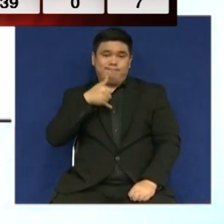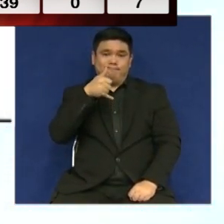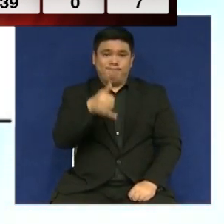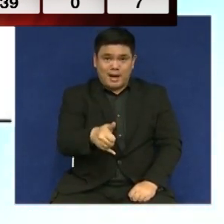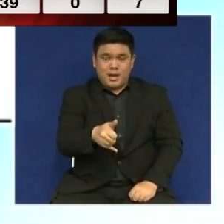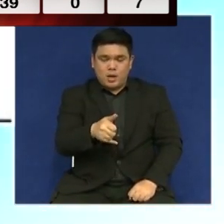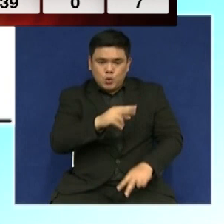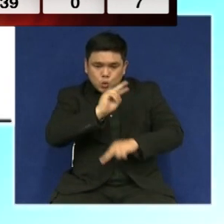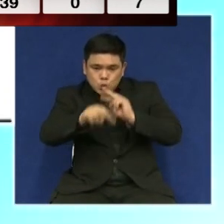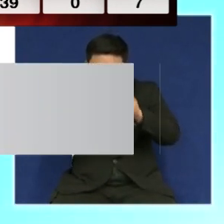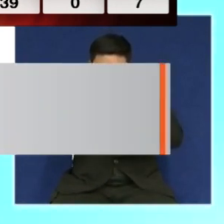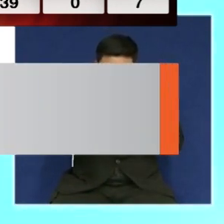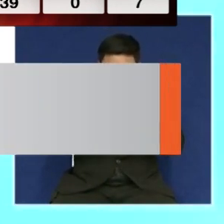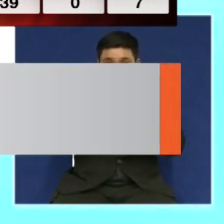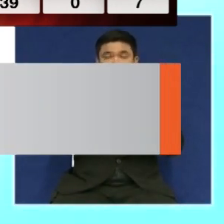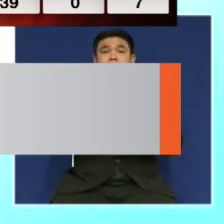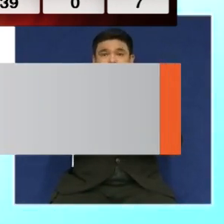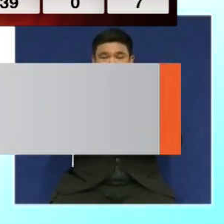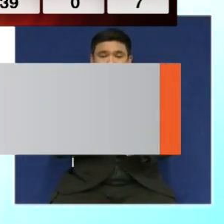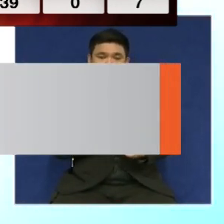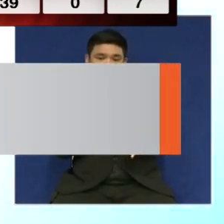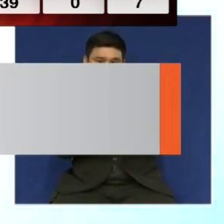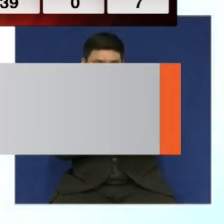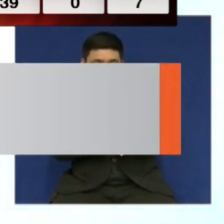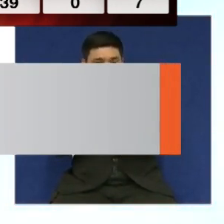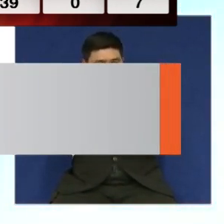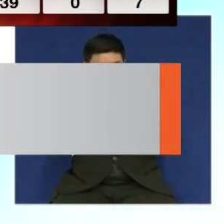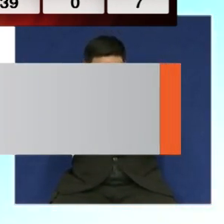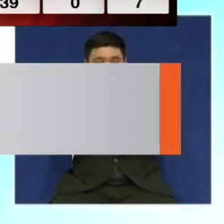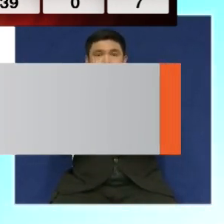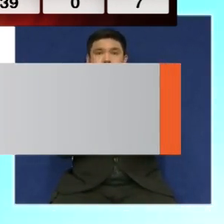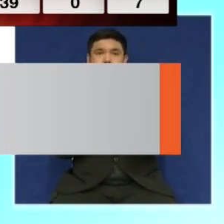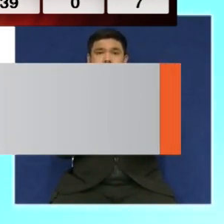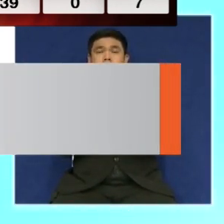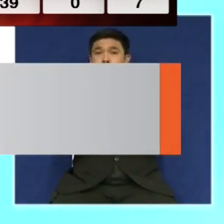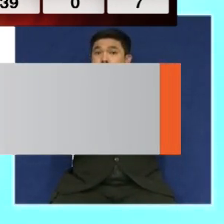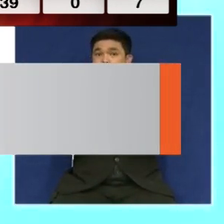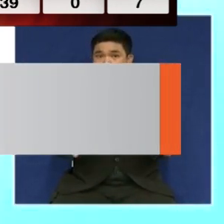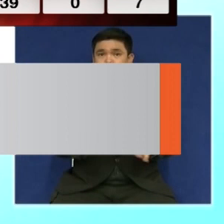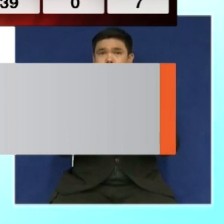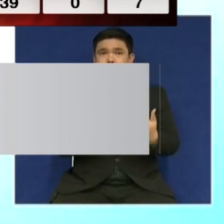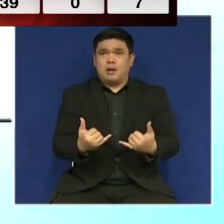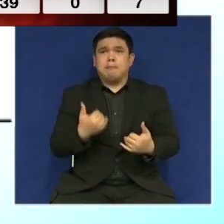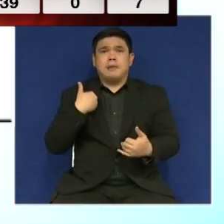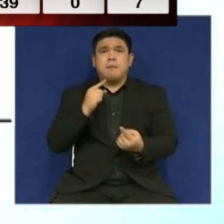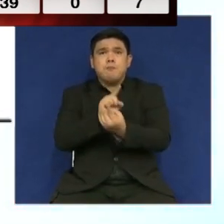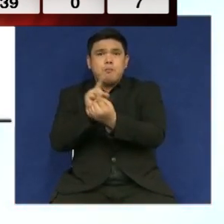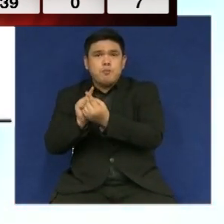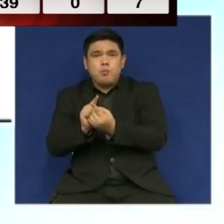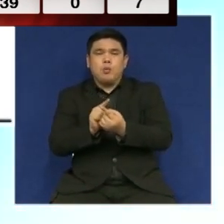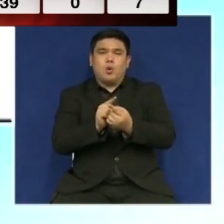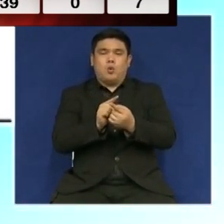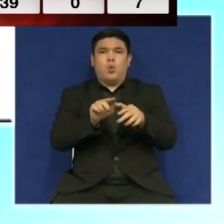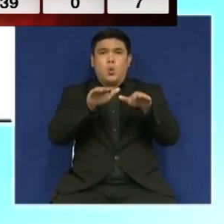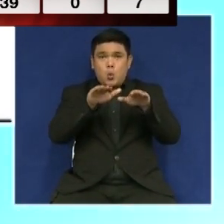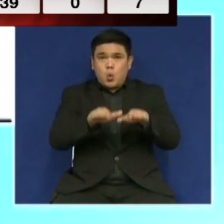การลงไปทำการสอบสวนและเก็บตัวอย่างด้วยนะครับซึ่งใน2จุดนี้นะฮะก็จะมีอัตราการติดเชื้อที่ลดลงมานะ